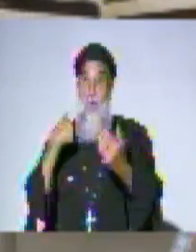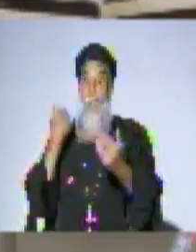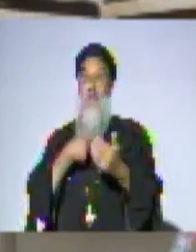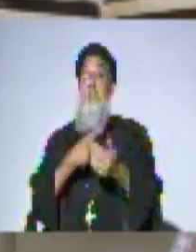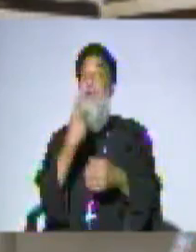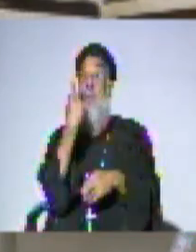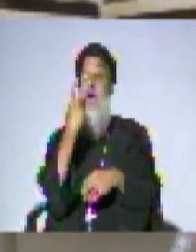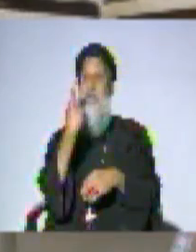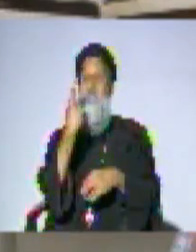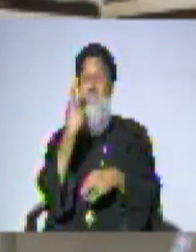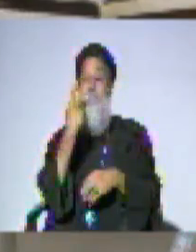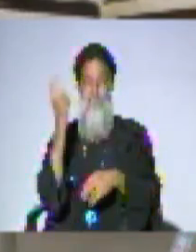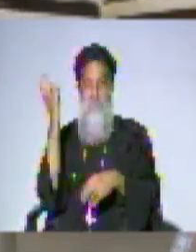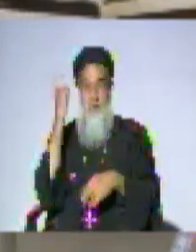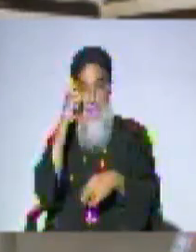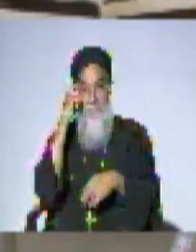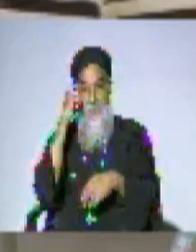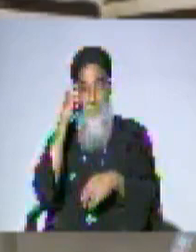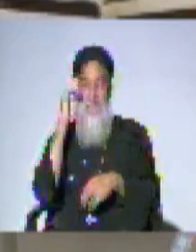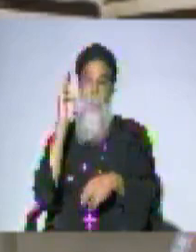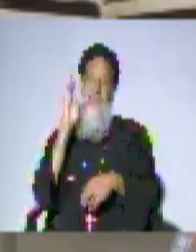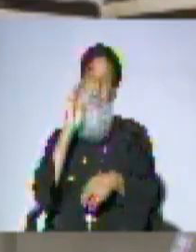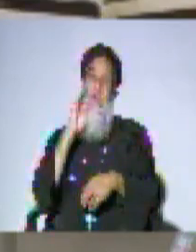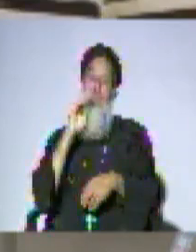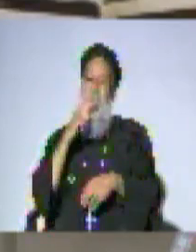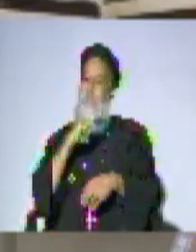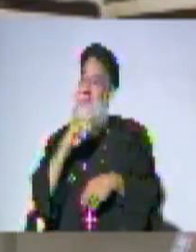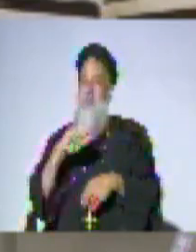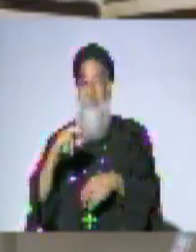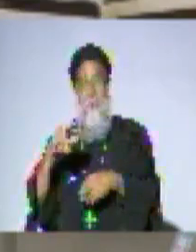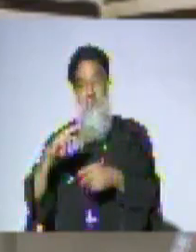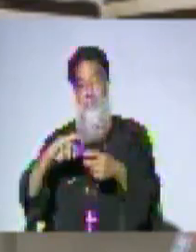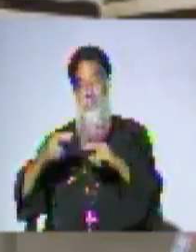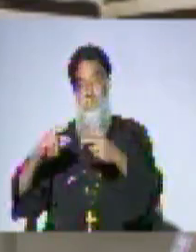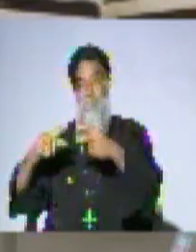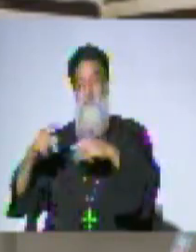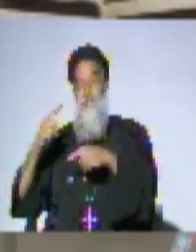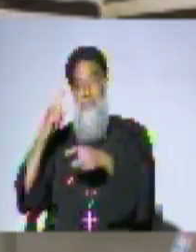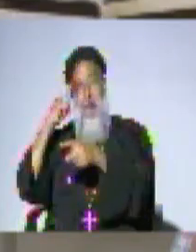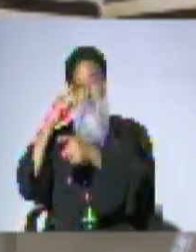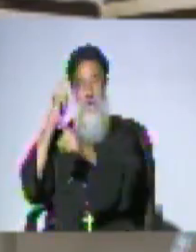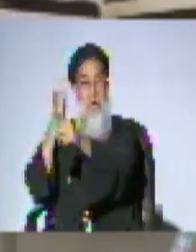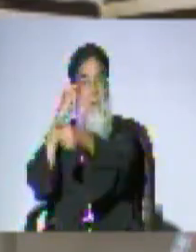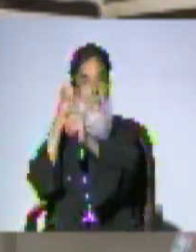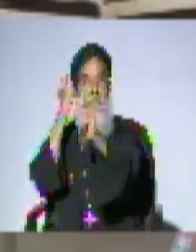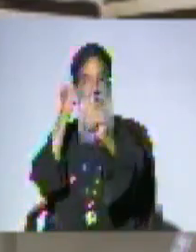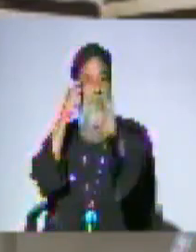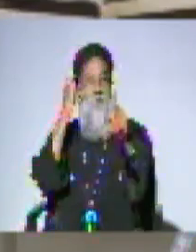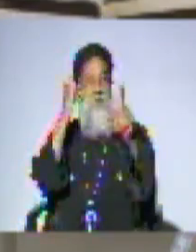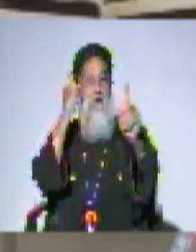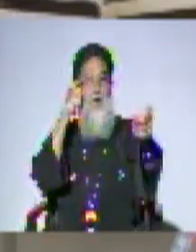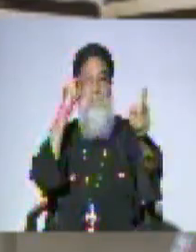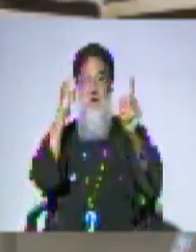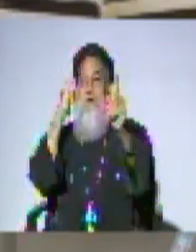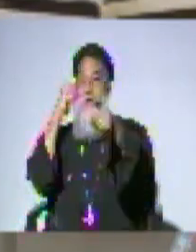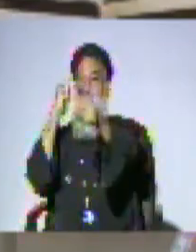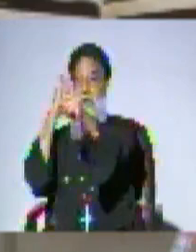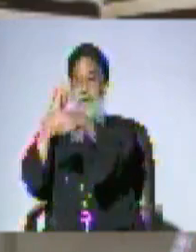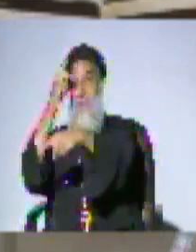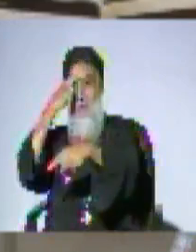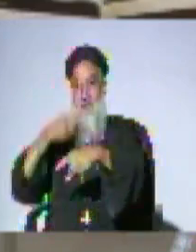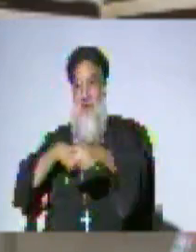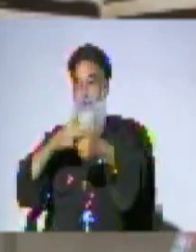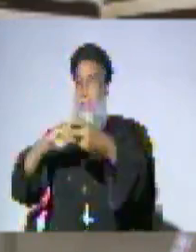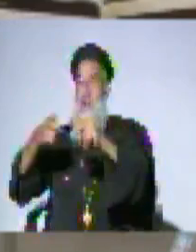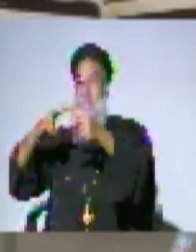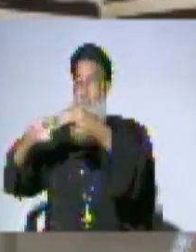رغم ان الانجيل واحد، لكن فهم الايات مش واحد. هي دي المشكلة. يعني دايما فكر